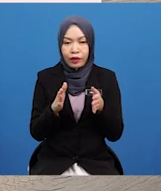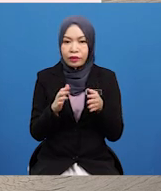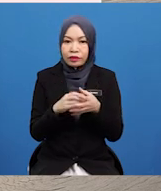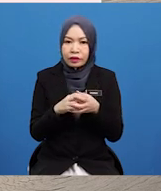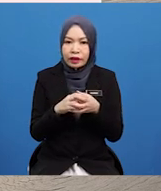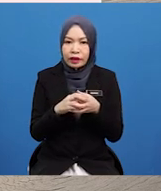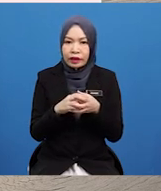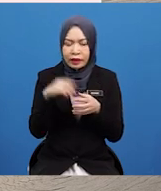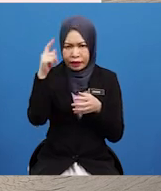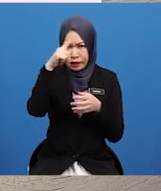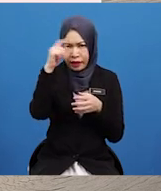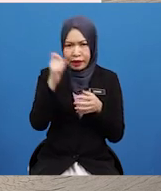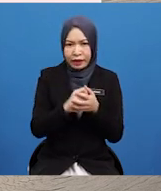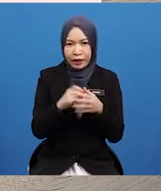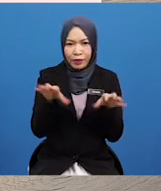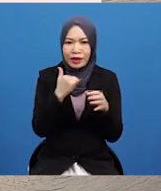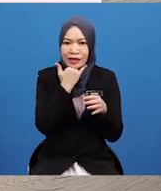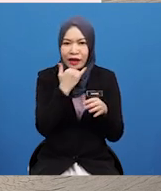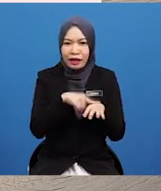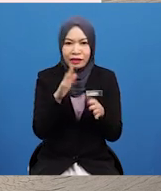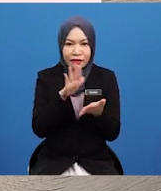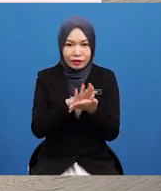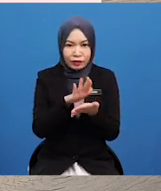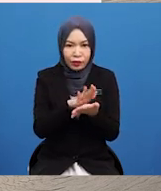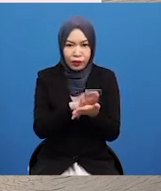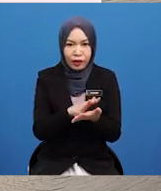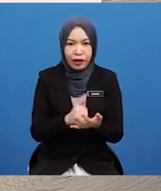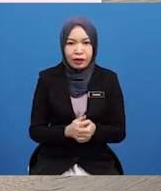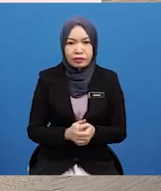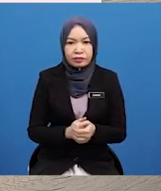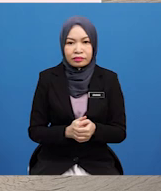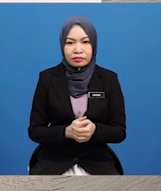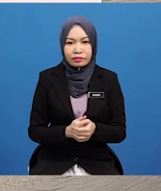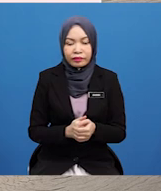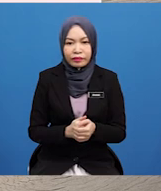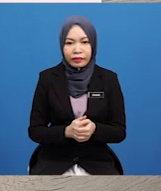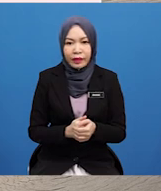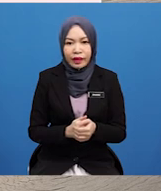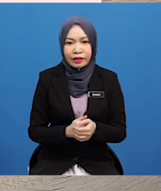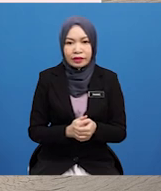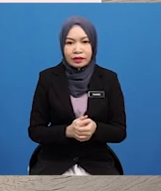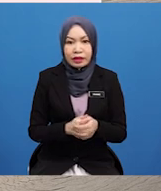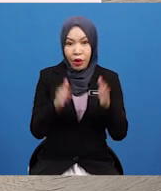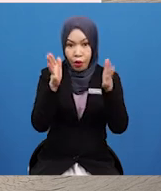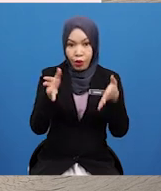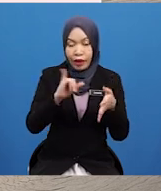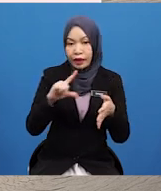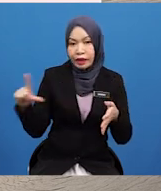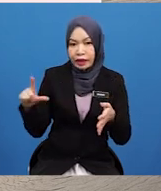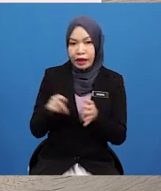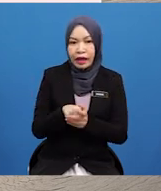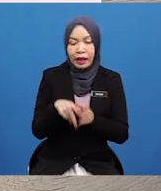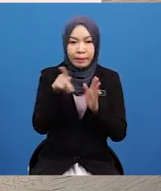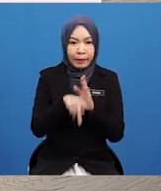Dalam ayat ini, tiga ialah kata bilangan tentu. Orang ialah penjodoh